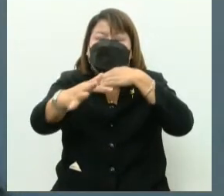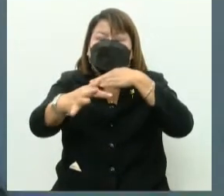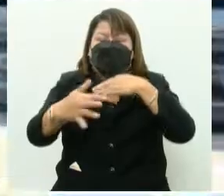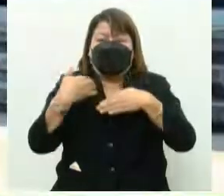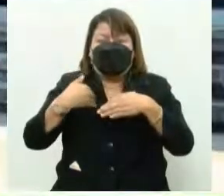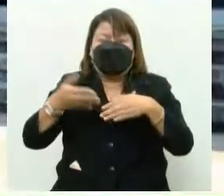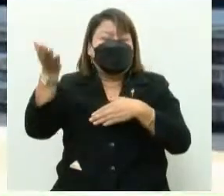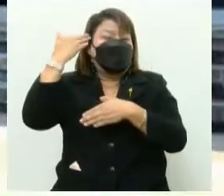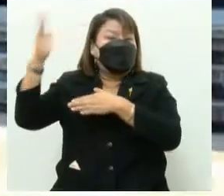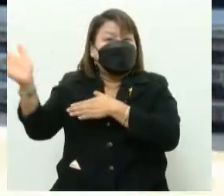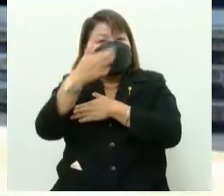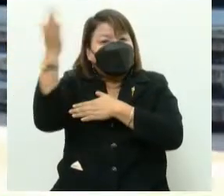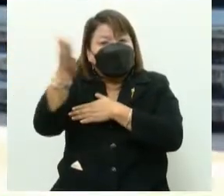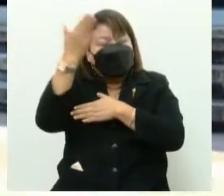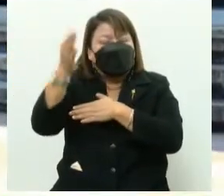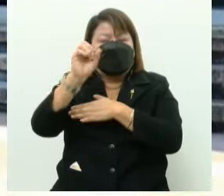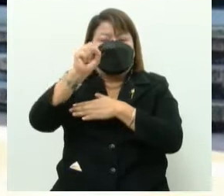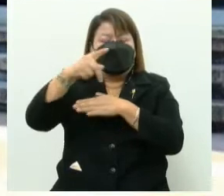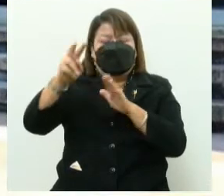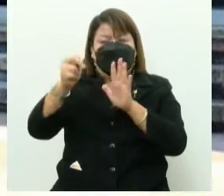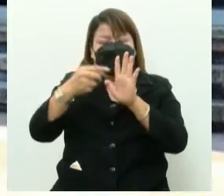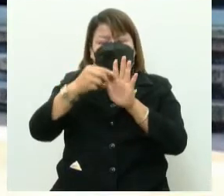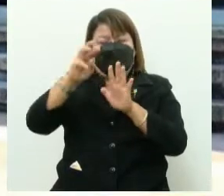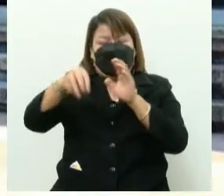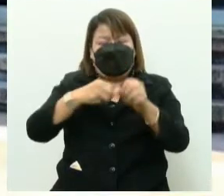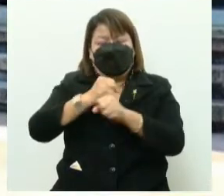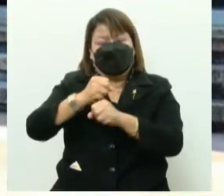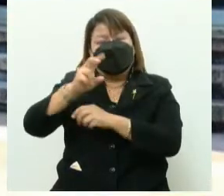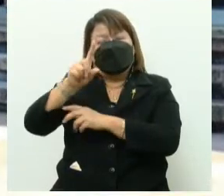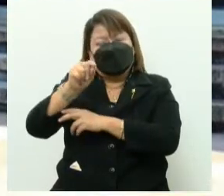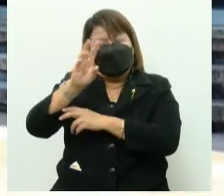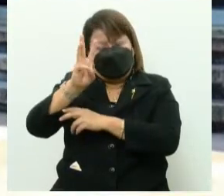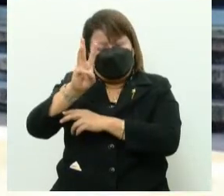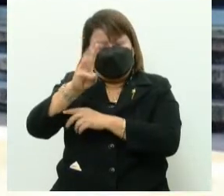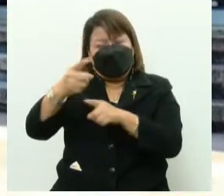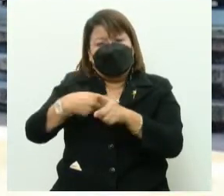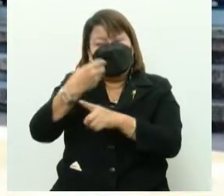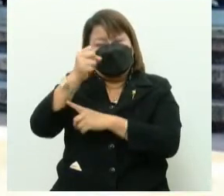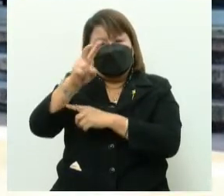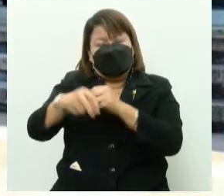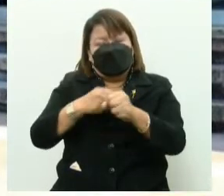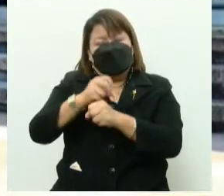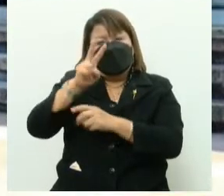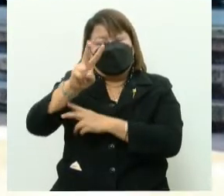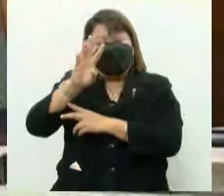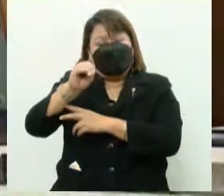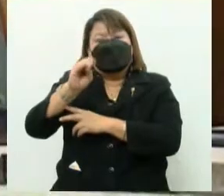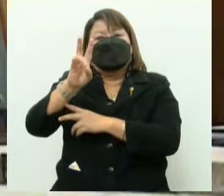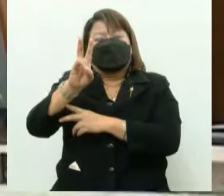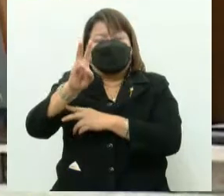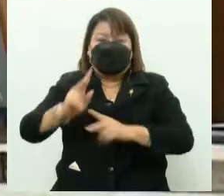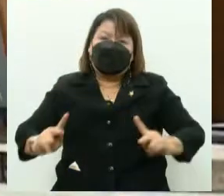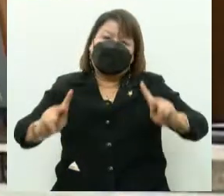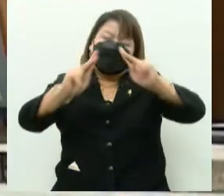ตุการณ์พิบัติภัยสึนามิเมื่อวันที่26ธันวาคม2547กระทรวงวัฒนธร